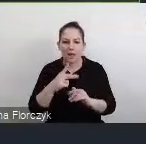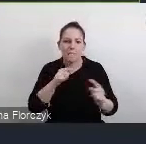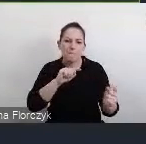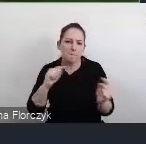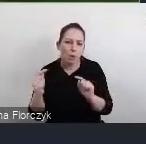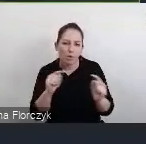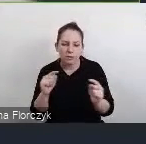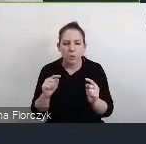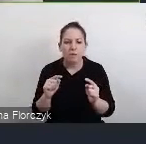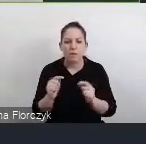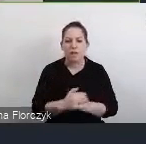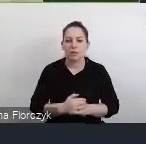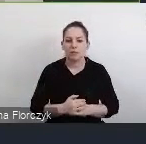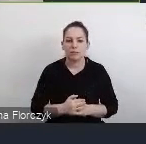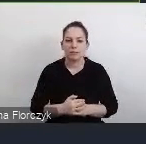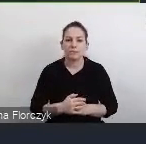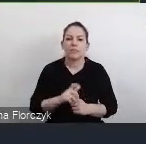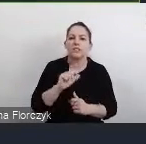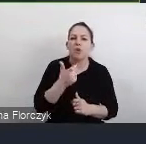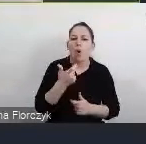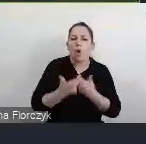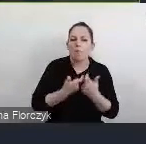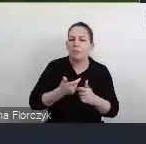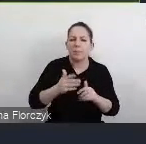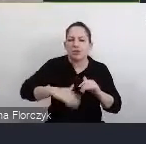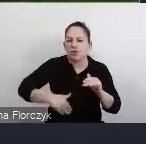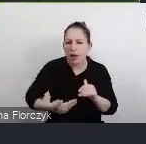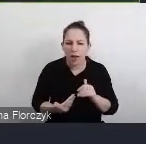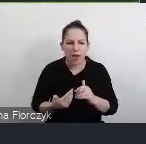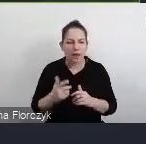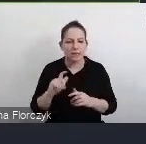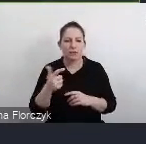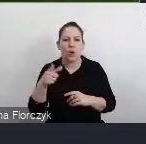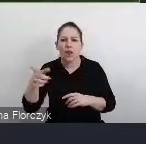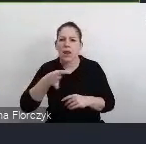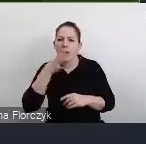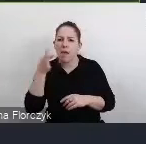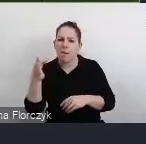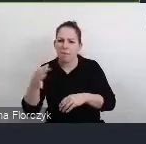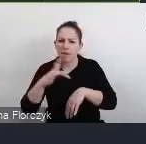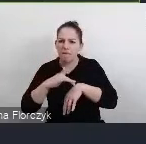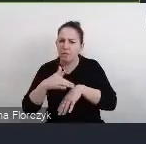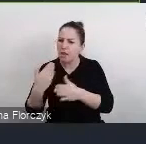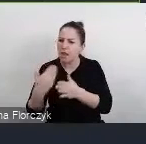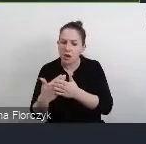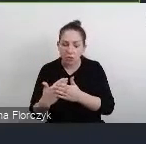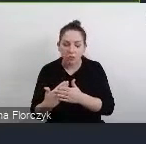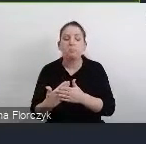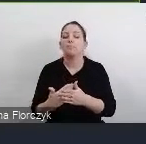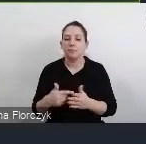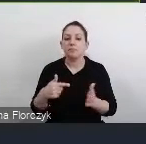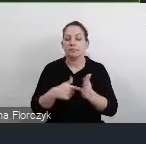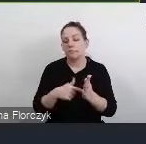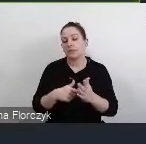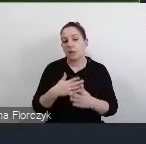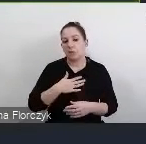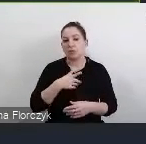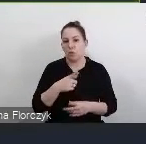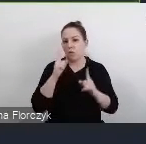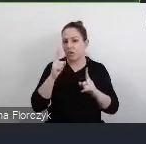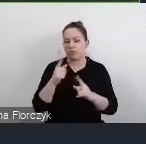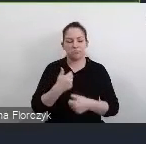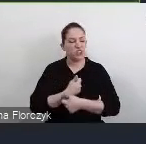podyskutować, co robimy źle, że komuś lepiej to wychodzi. Także tutaj pod tym względem uważam, że